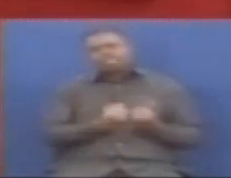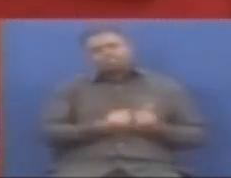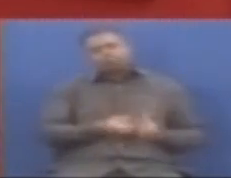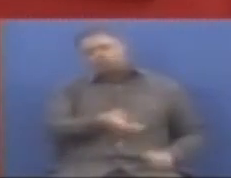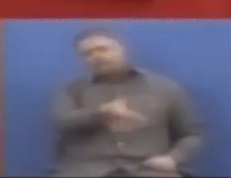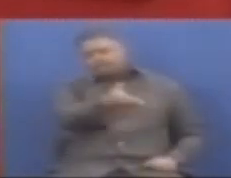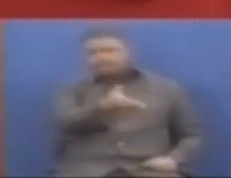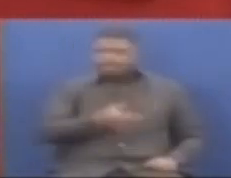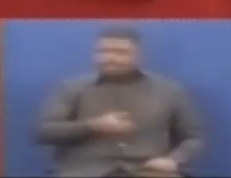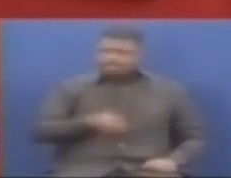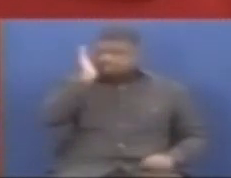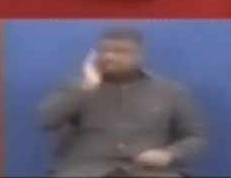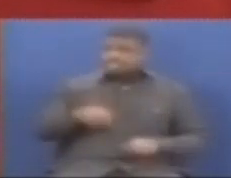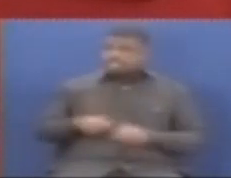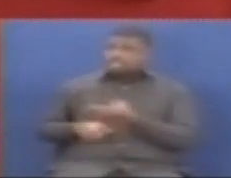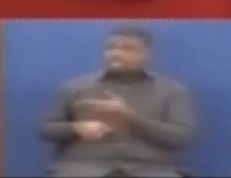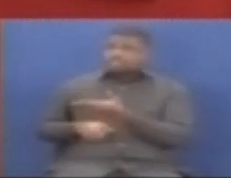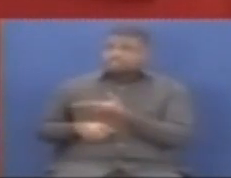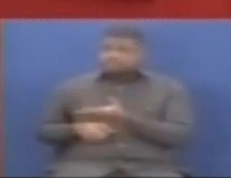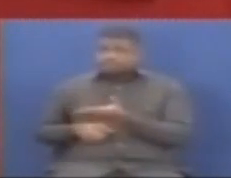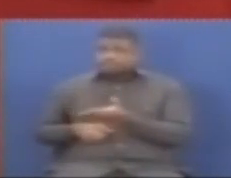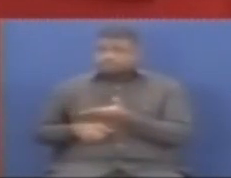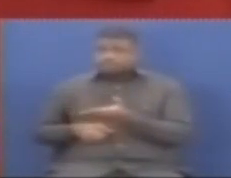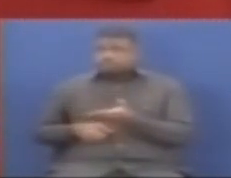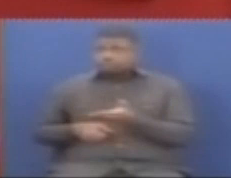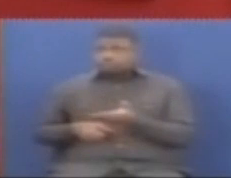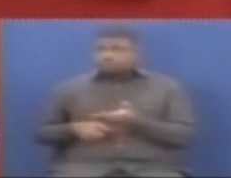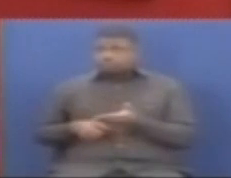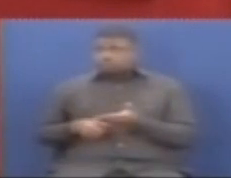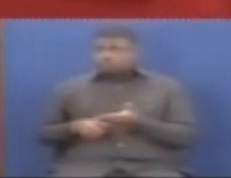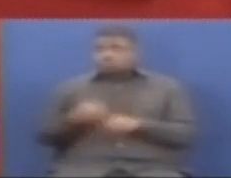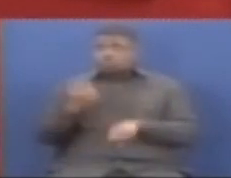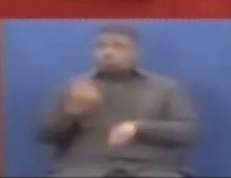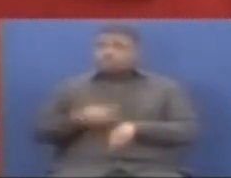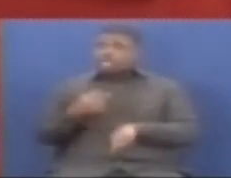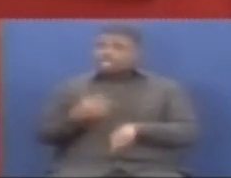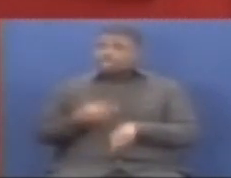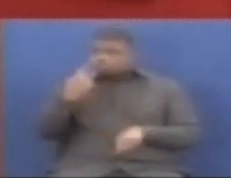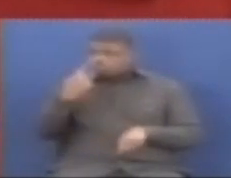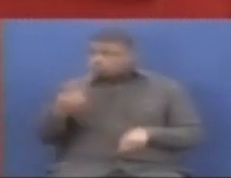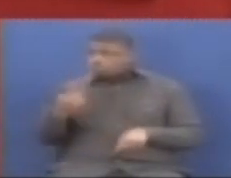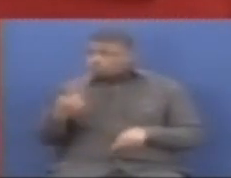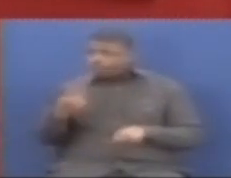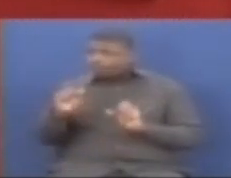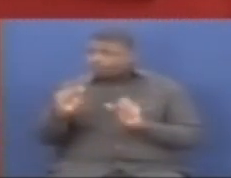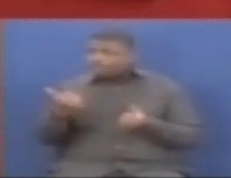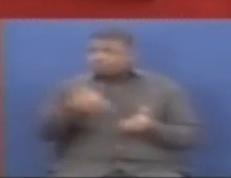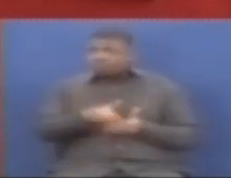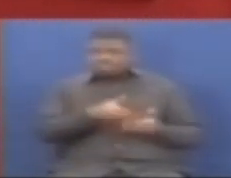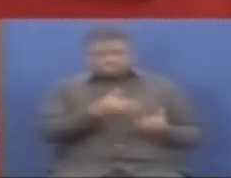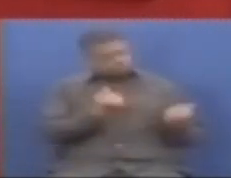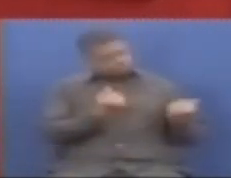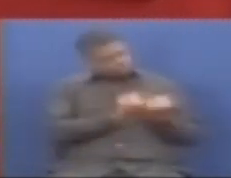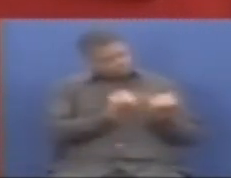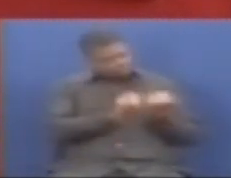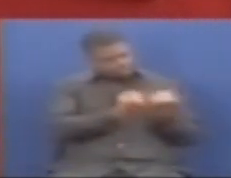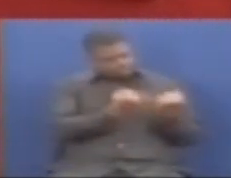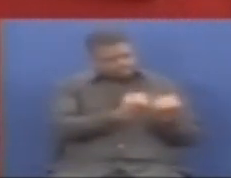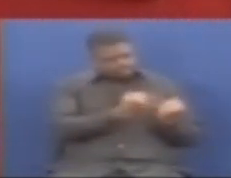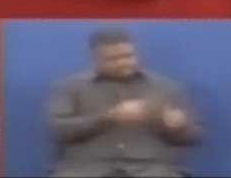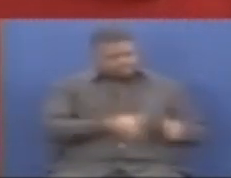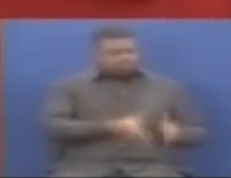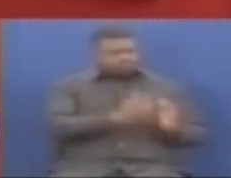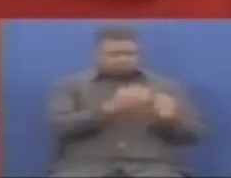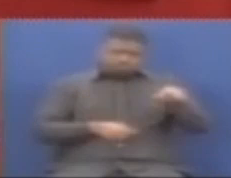spika, zipo kilomita 22 katika barabara hii. Kimsingi barabara hii inasimamiwa na TARURA, lakini kulikuwa kuna ombi maalum